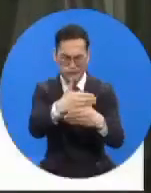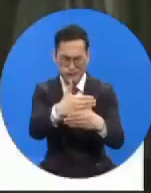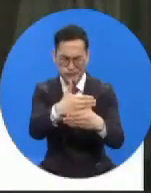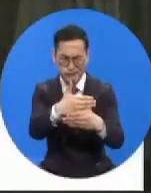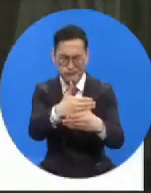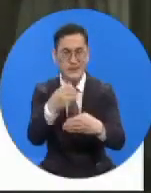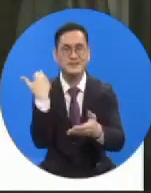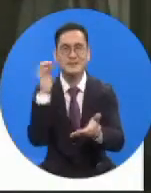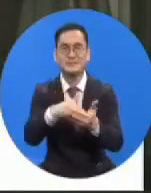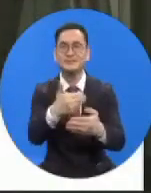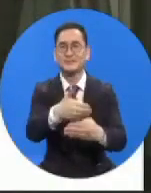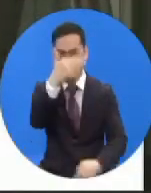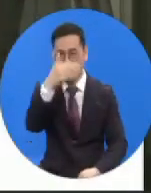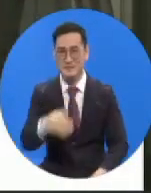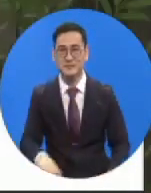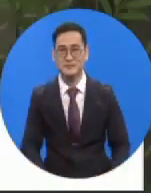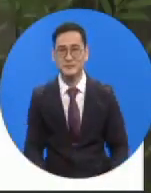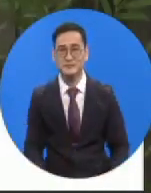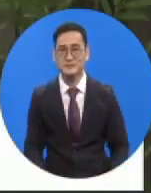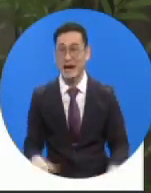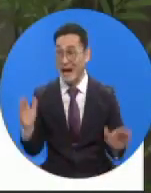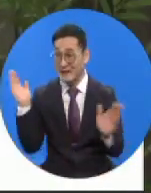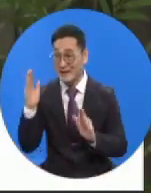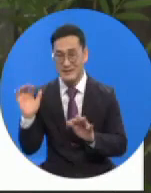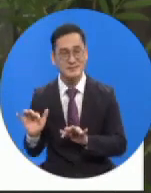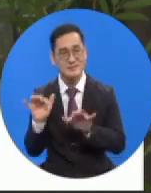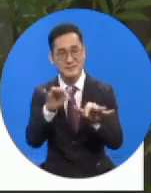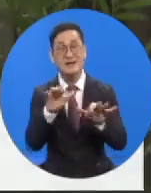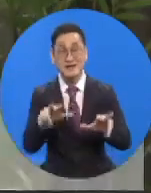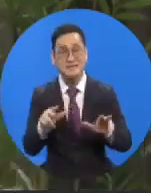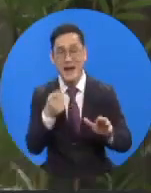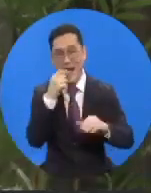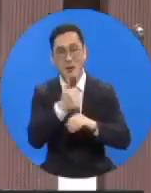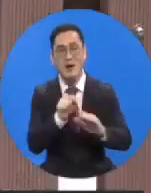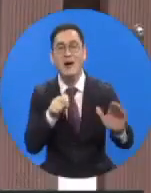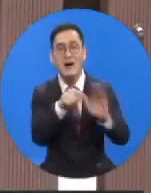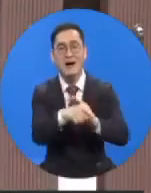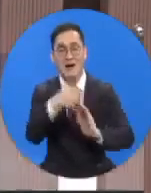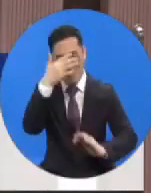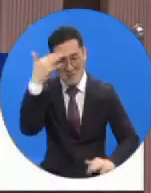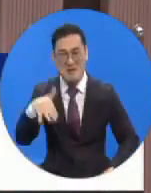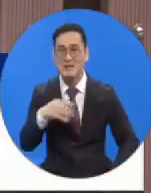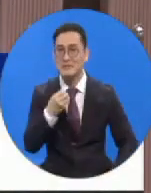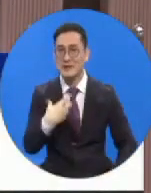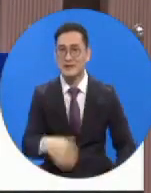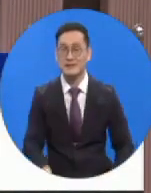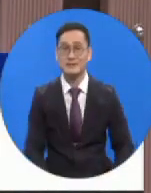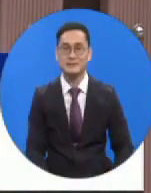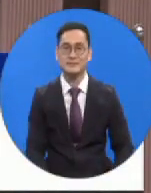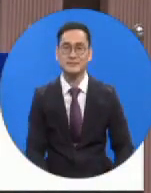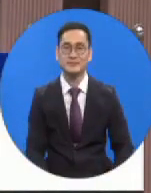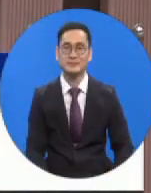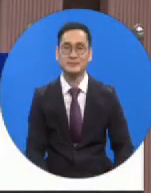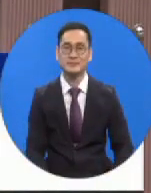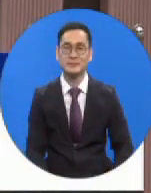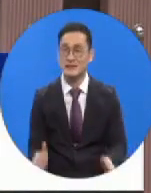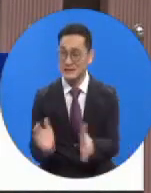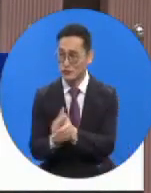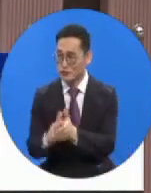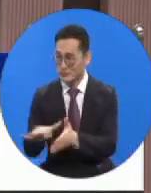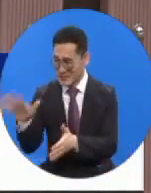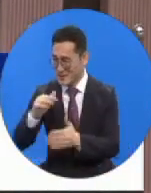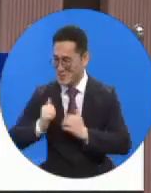곳이 마땅치 않았던 재수생들은 이제라도 학원에 올 수 있어 다행이라고 말합니다. 옆에 친구들 열심히 하는 모습 보면서